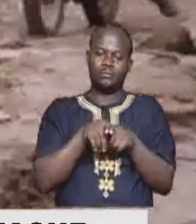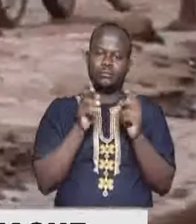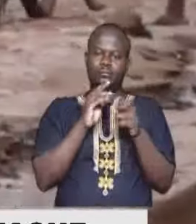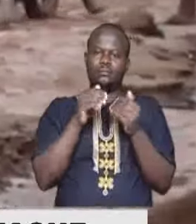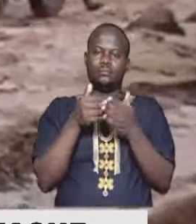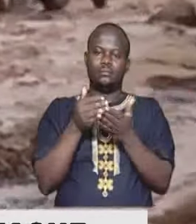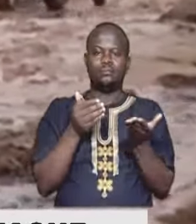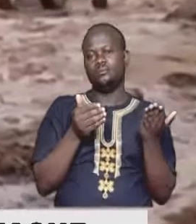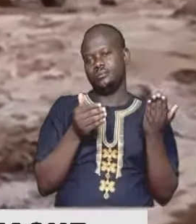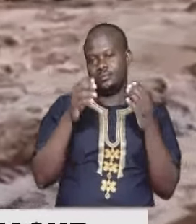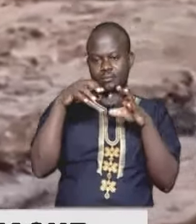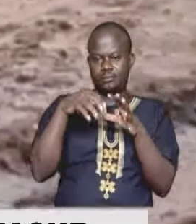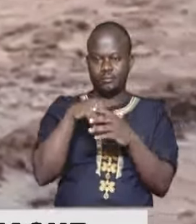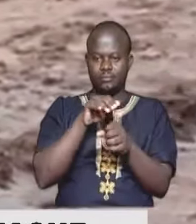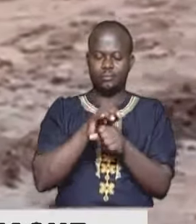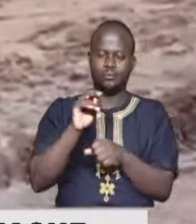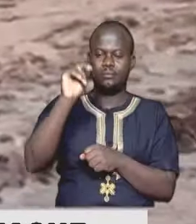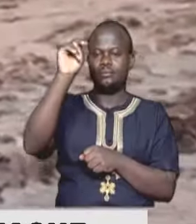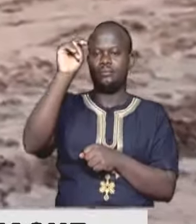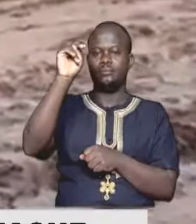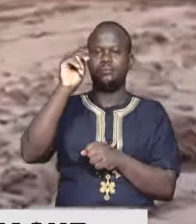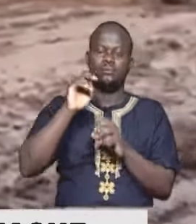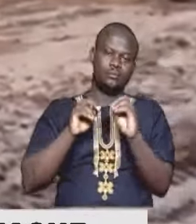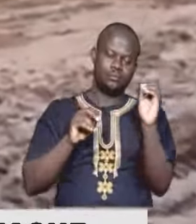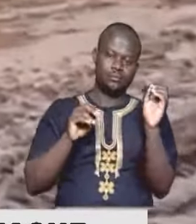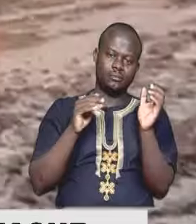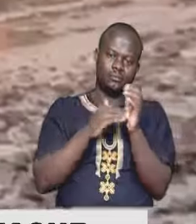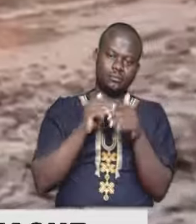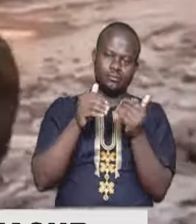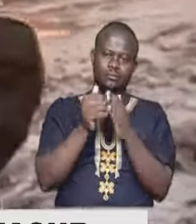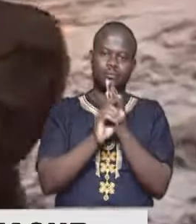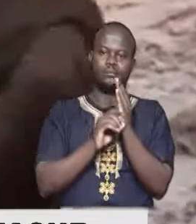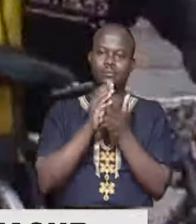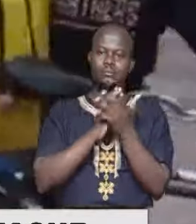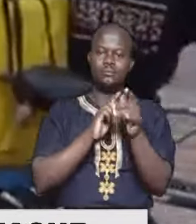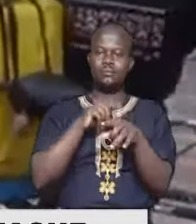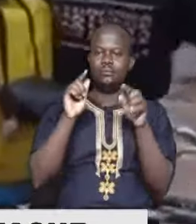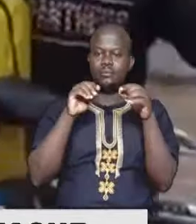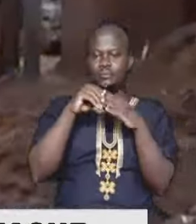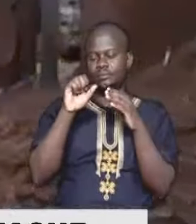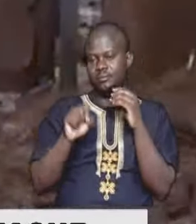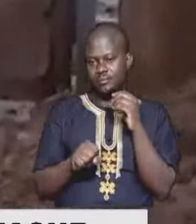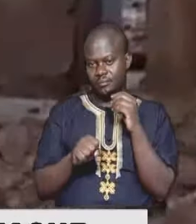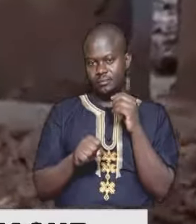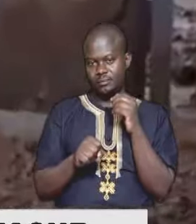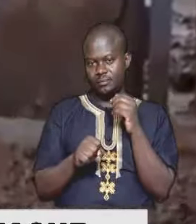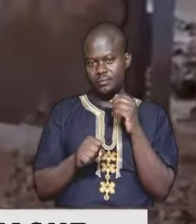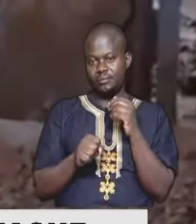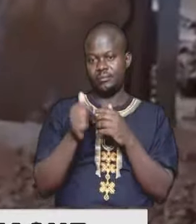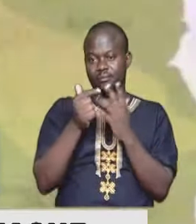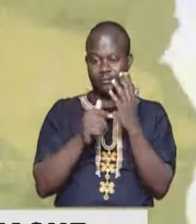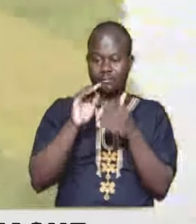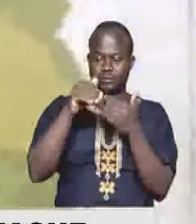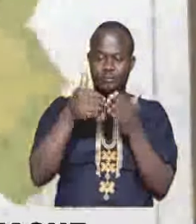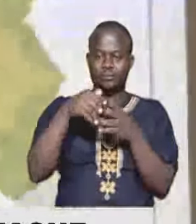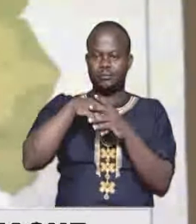imvura nyinshi izagwa cyane mu ntara y'Amajyaruguru, iy'Iburengerazuba n'uturere tumwe na tumwe tw'intara y'Amajyepfo. Ibi bice